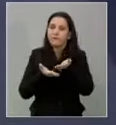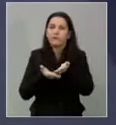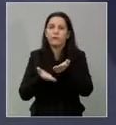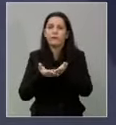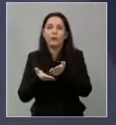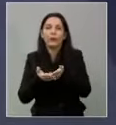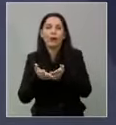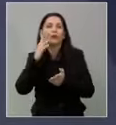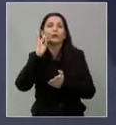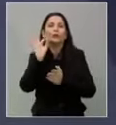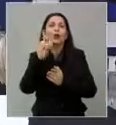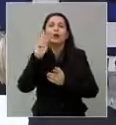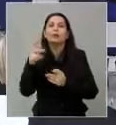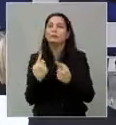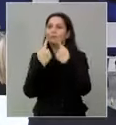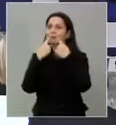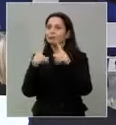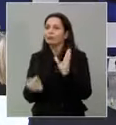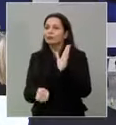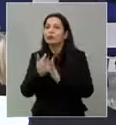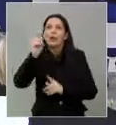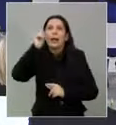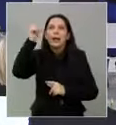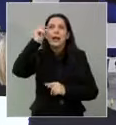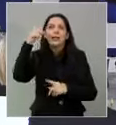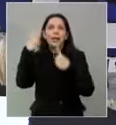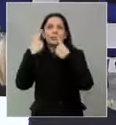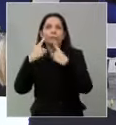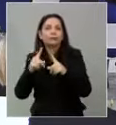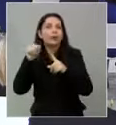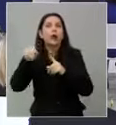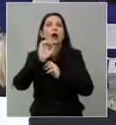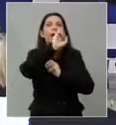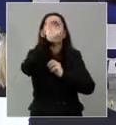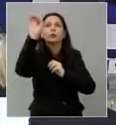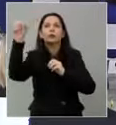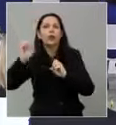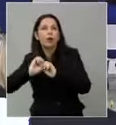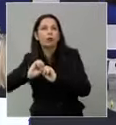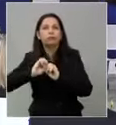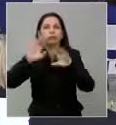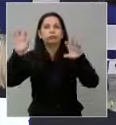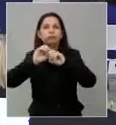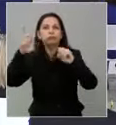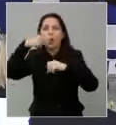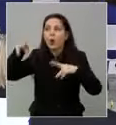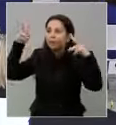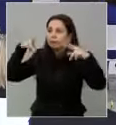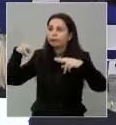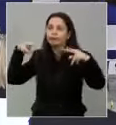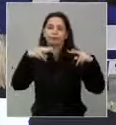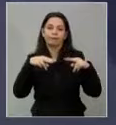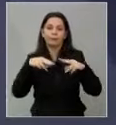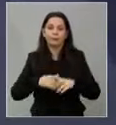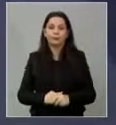της καινοτομίας, της εξωστρέφειας και της βιώσιμης ανάπτυξης. Ο